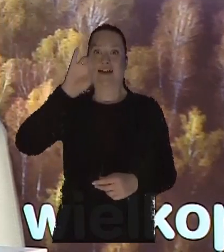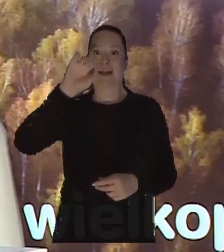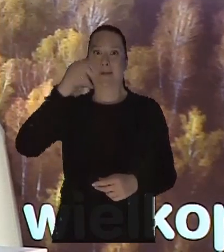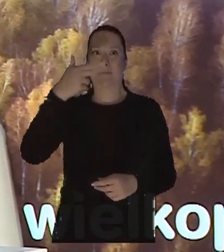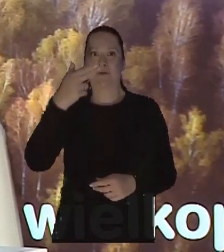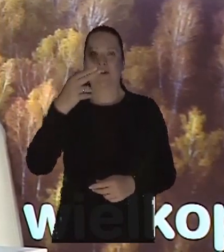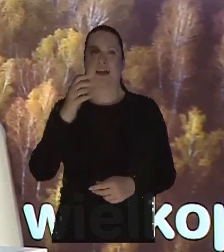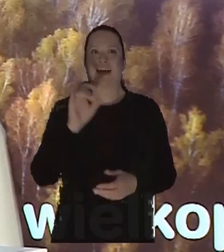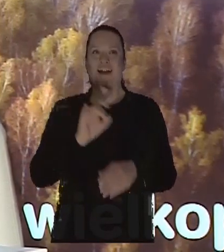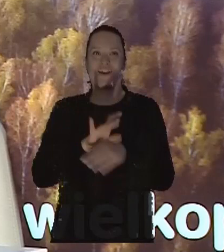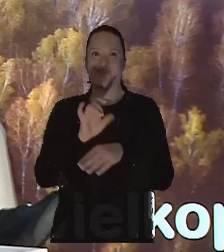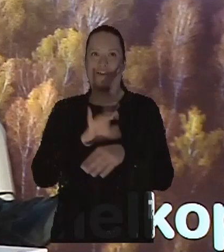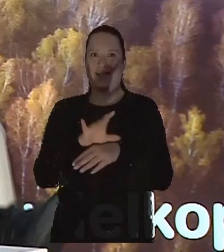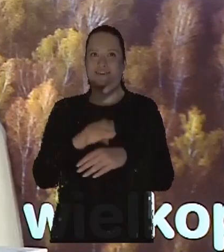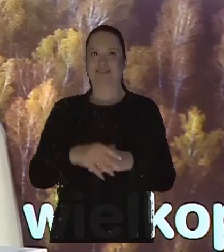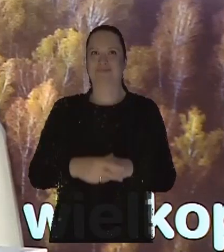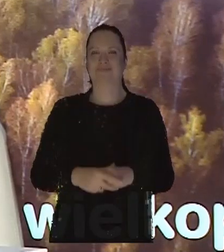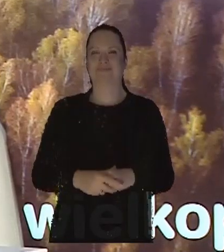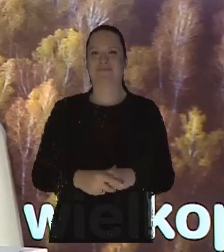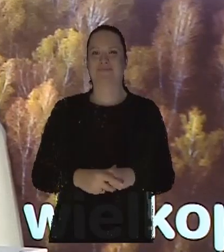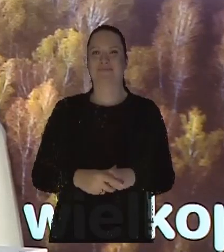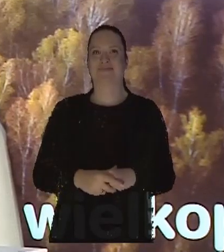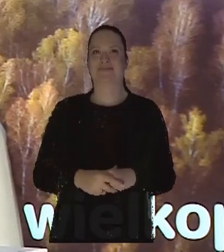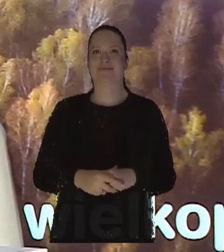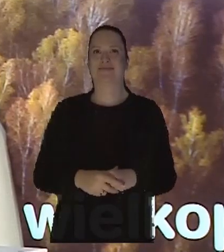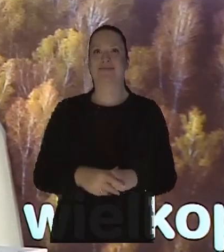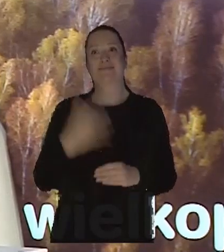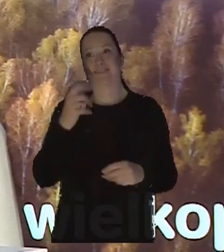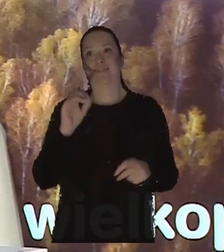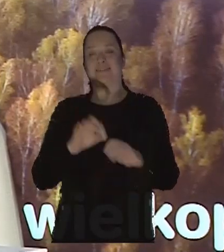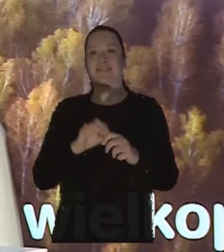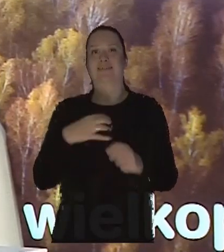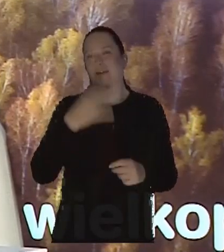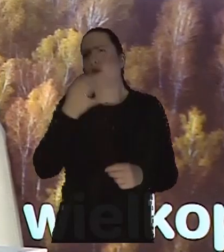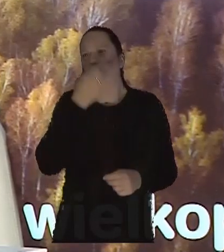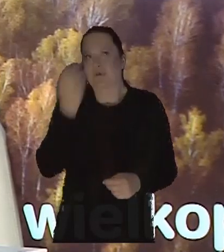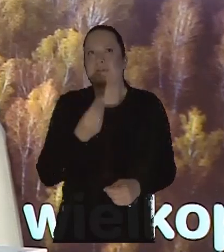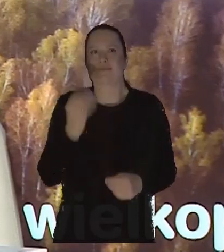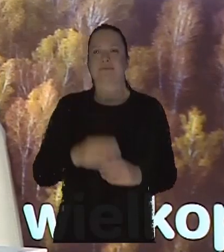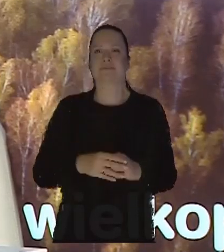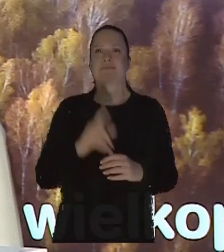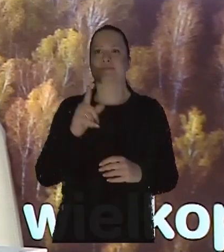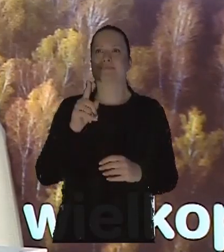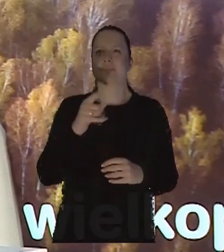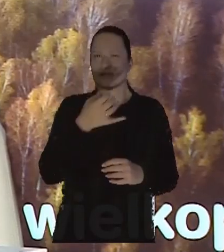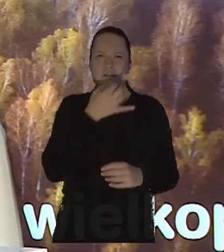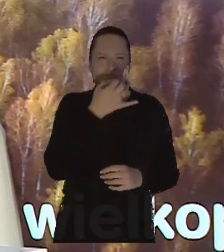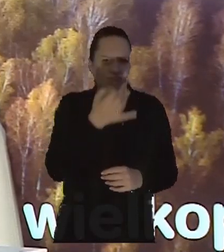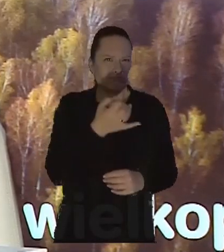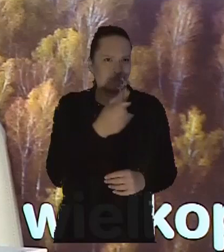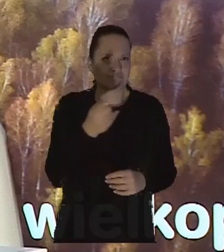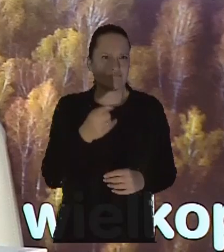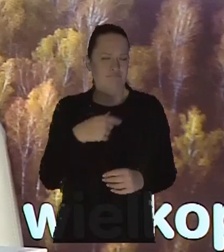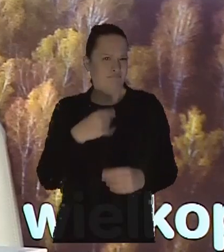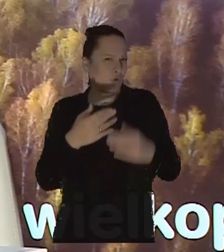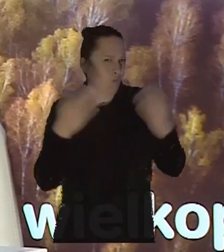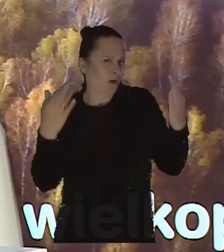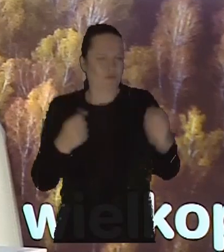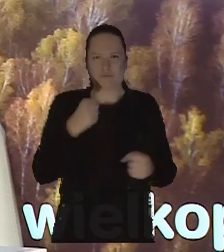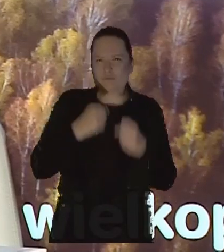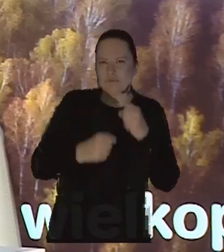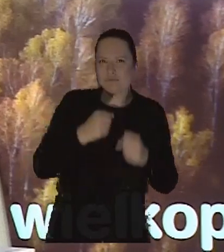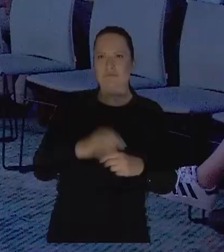grupę. Ona się może zmienić. No to was jeszcze zapytam, czy pytania były łatwe,